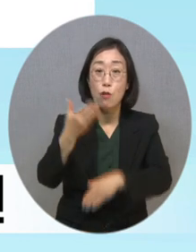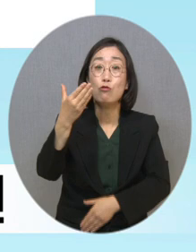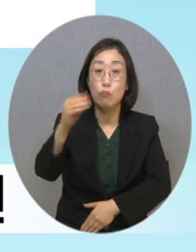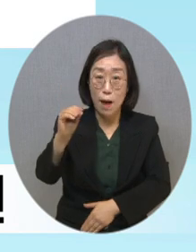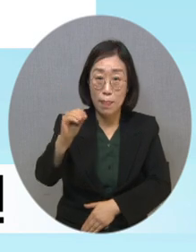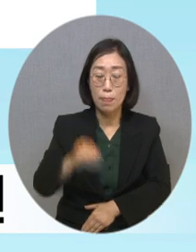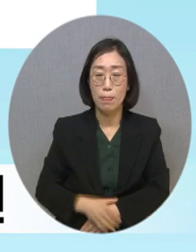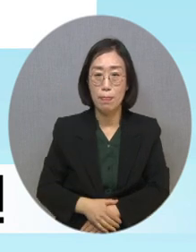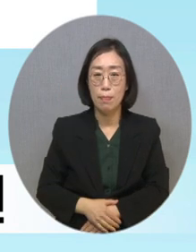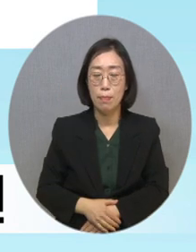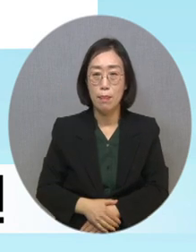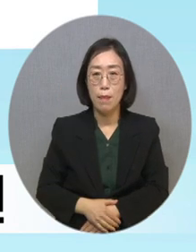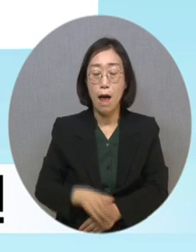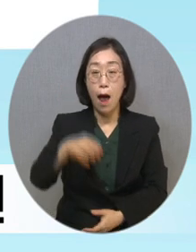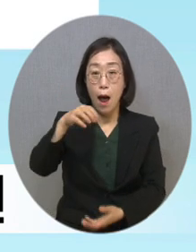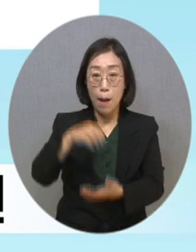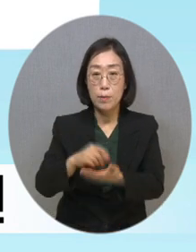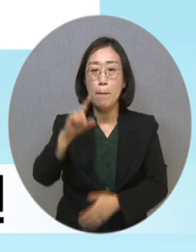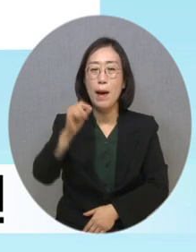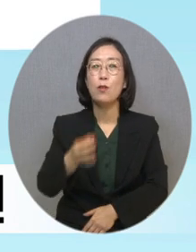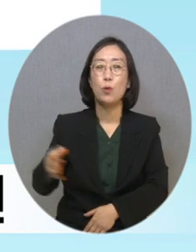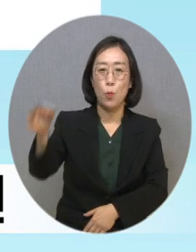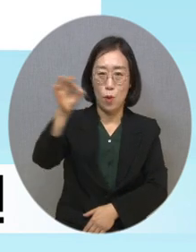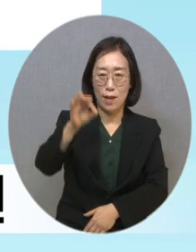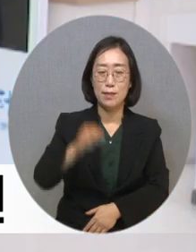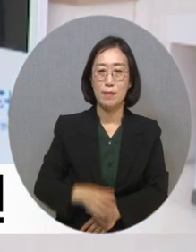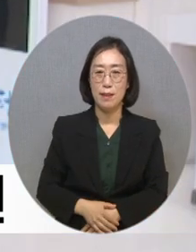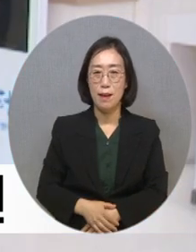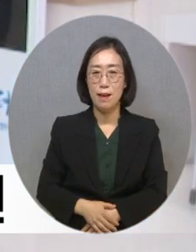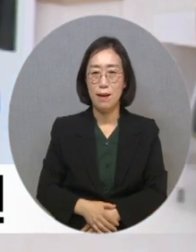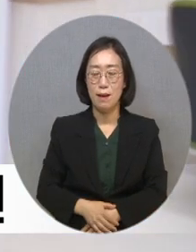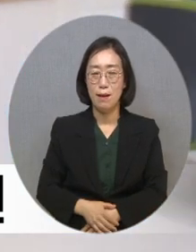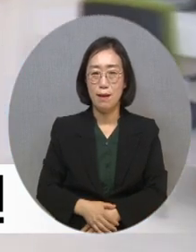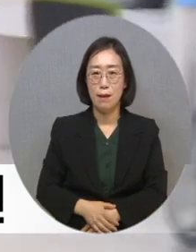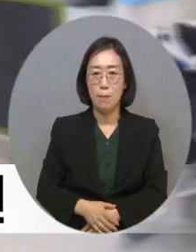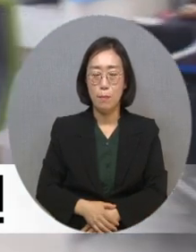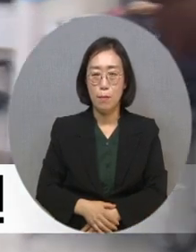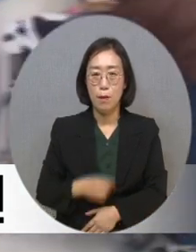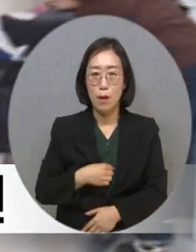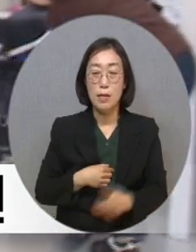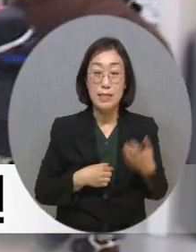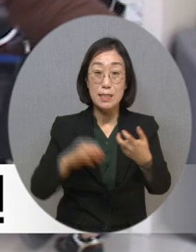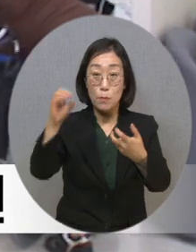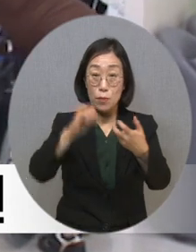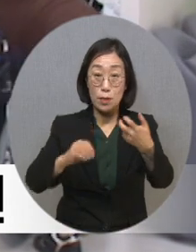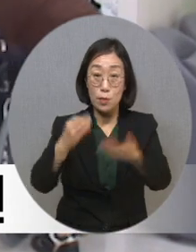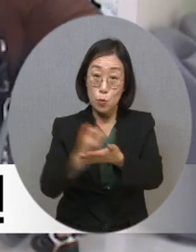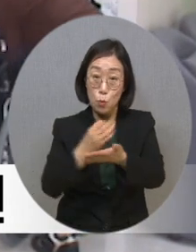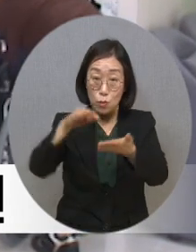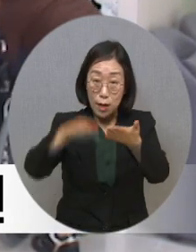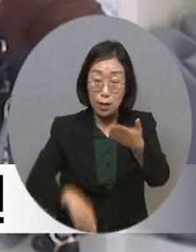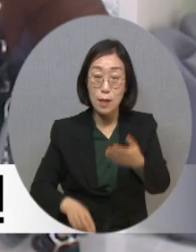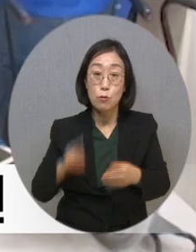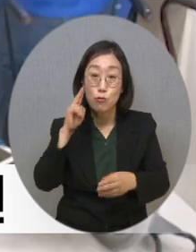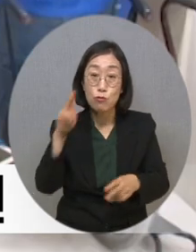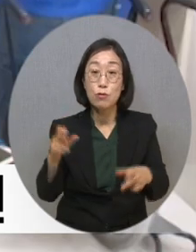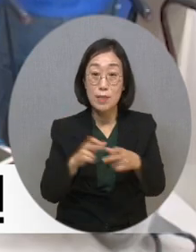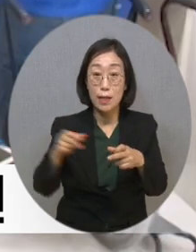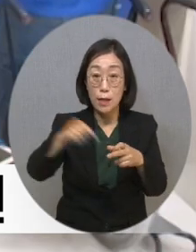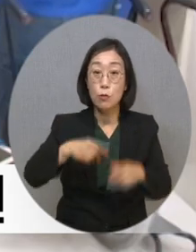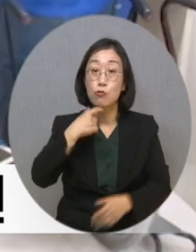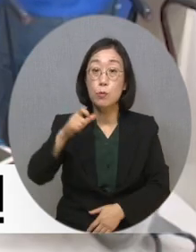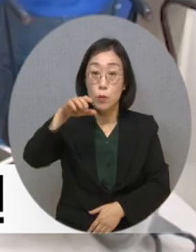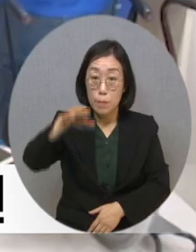원으로 11년 만에 만 원이 올랐습니다 이에 따라 소득하위 70% 중증 장애인 중 65세